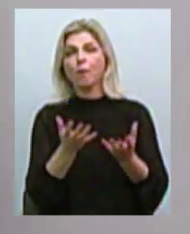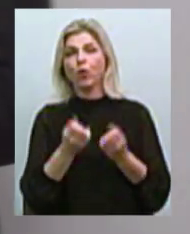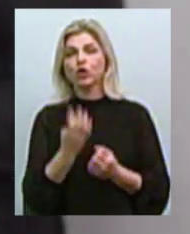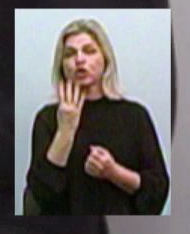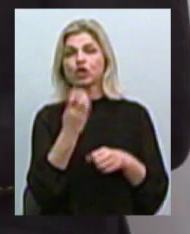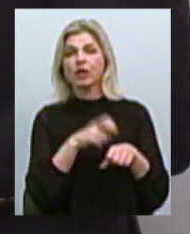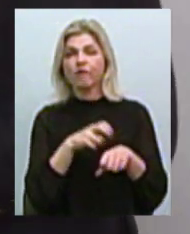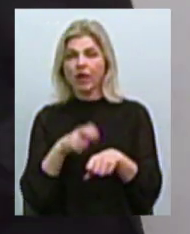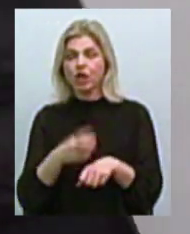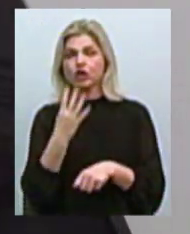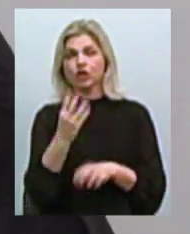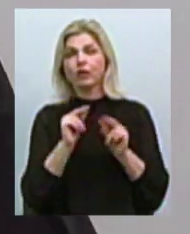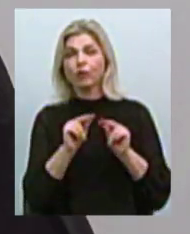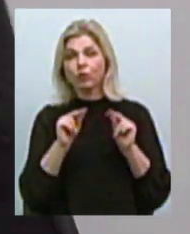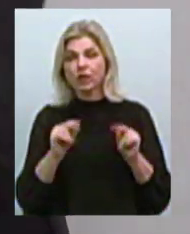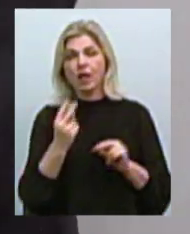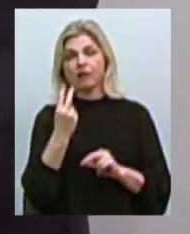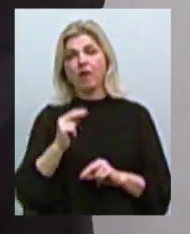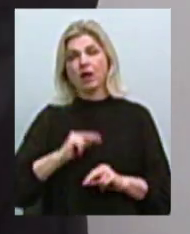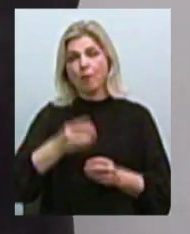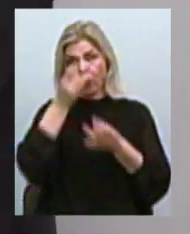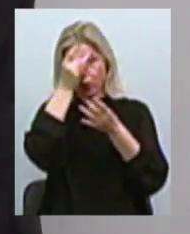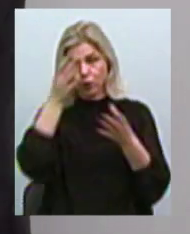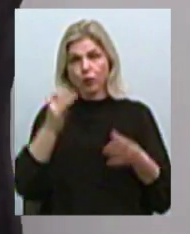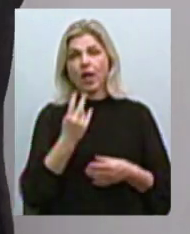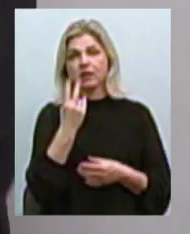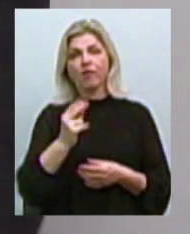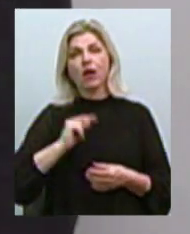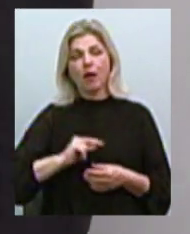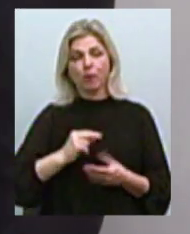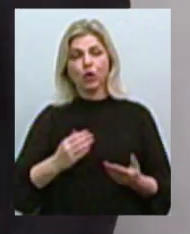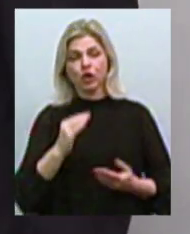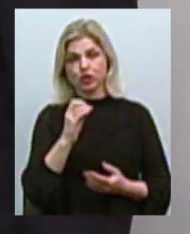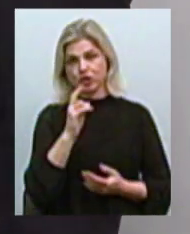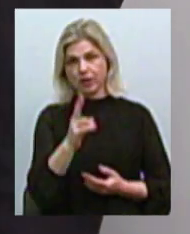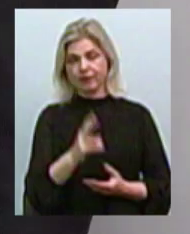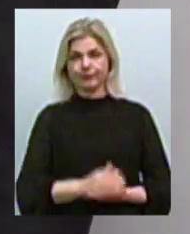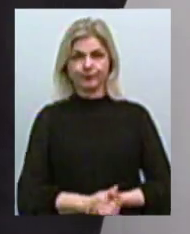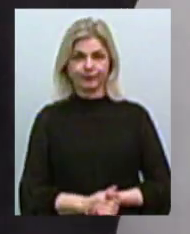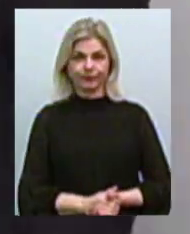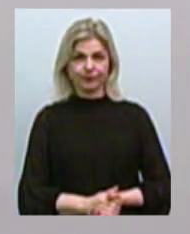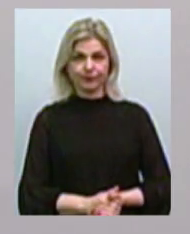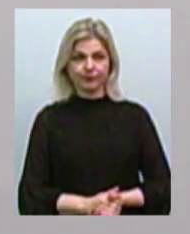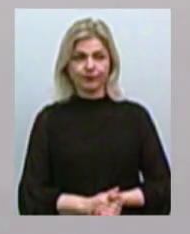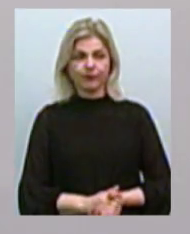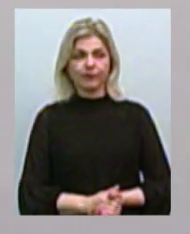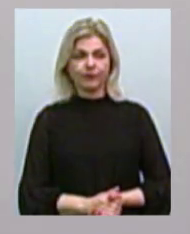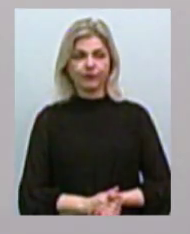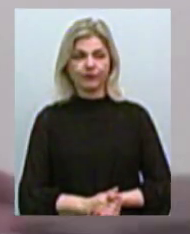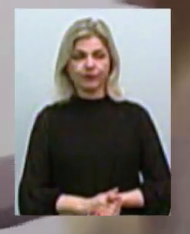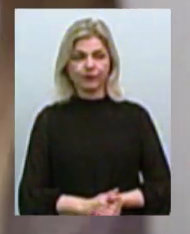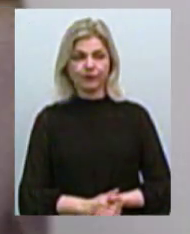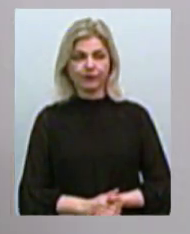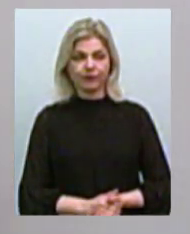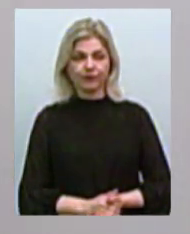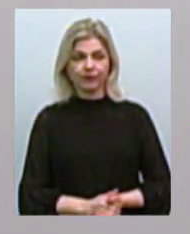медики, 4 освітянина, 2 працівника культури та 2 працівника житлово-комунального підприємства. Ніна Булах, Сергій